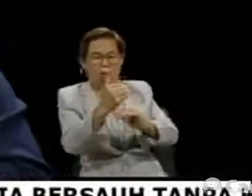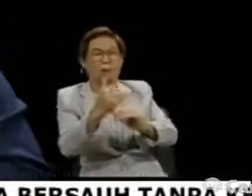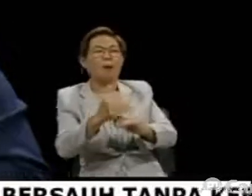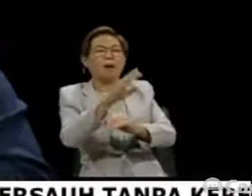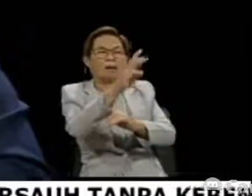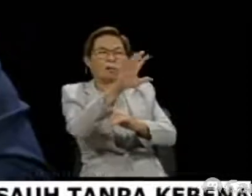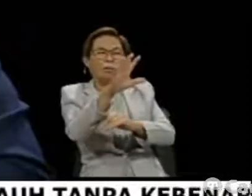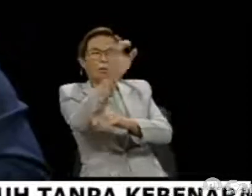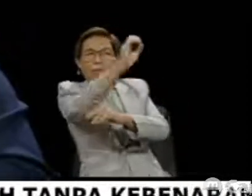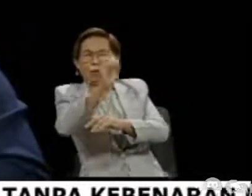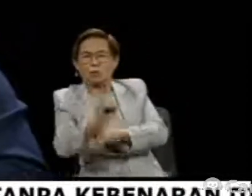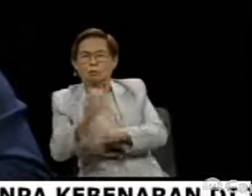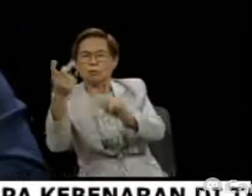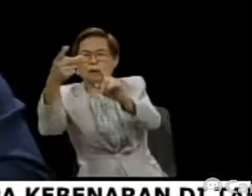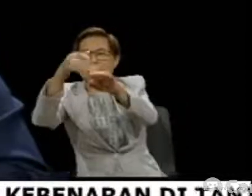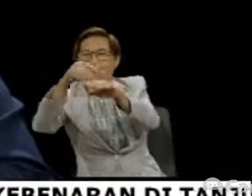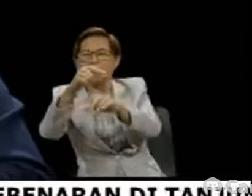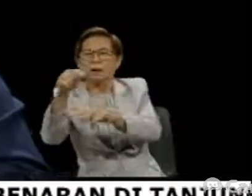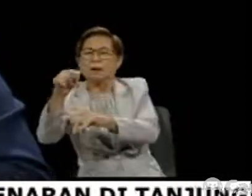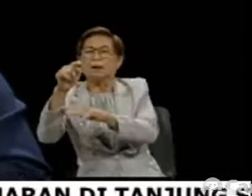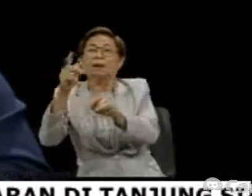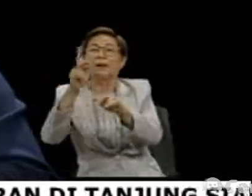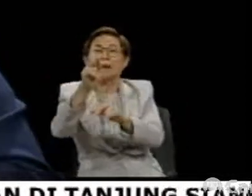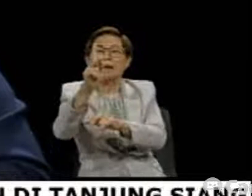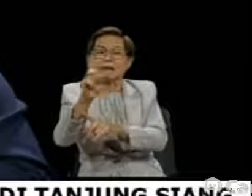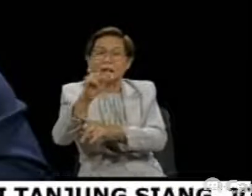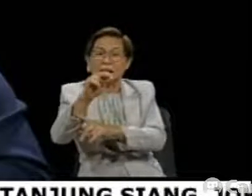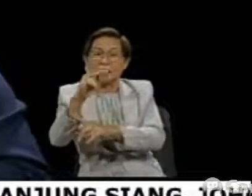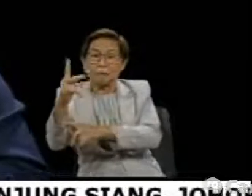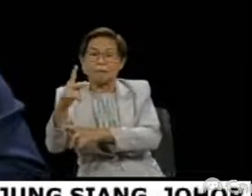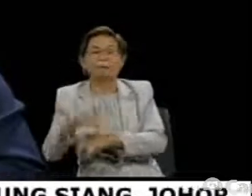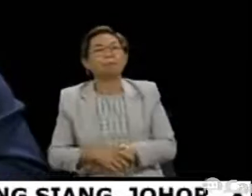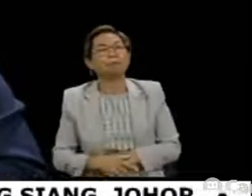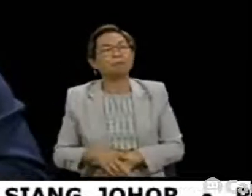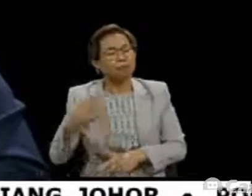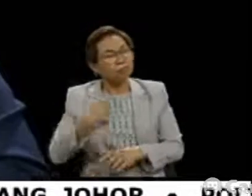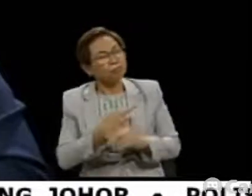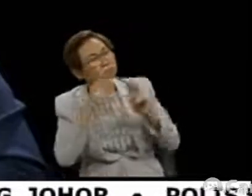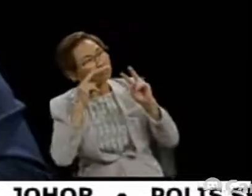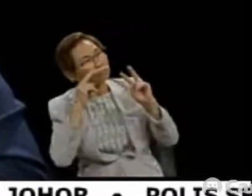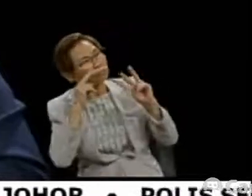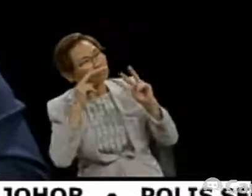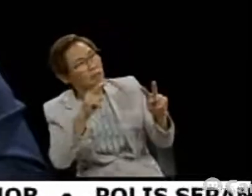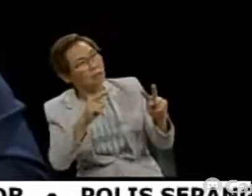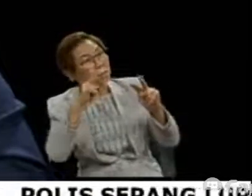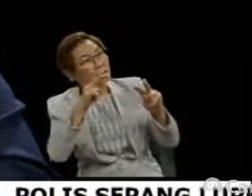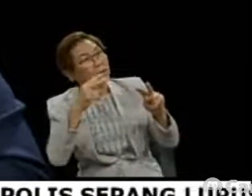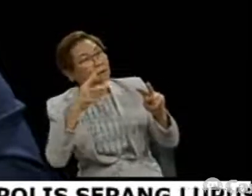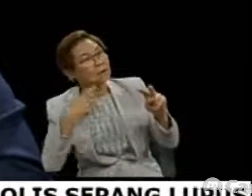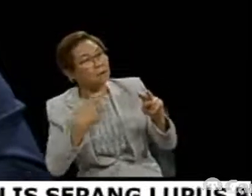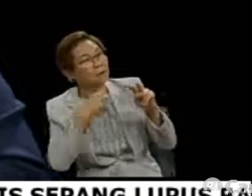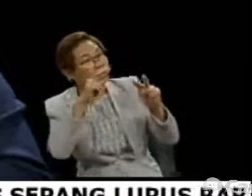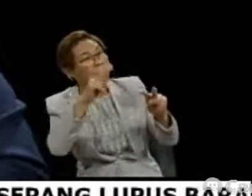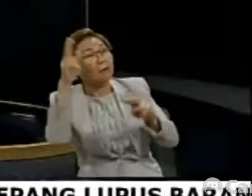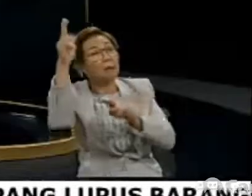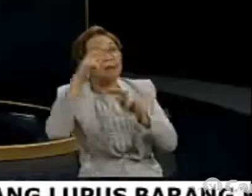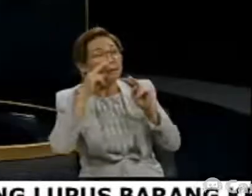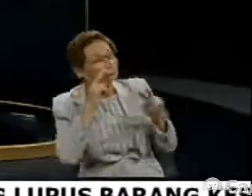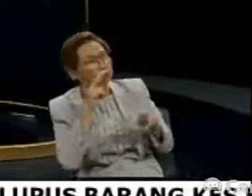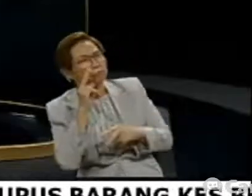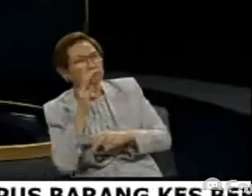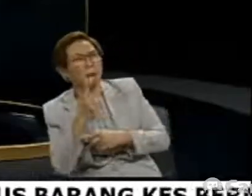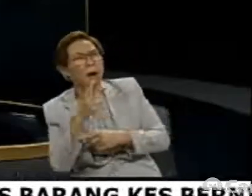65/100 kepada akhir yang q&q terlihat abad sejak krisis ini kerajaan kita